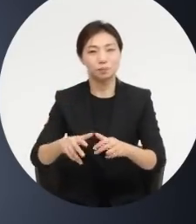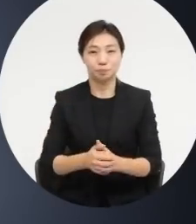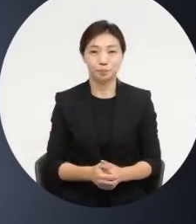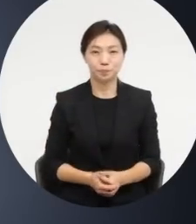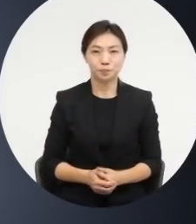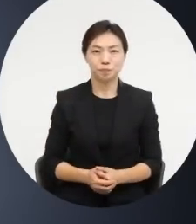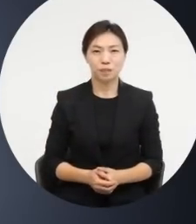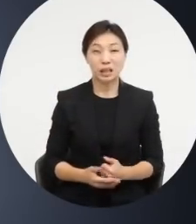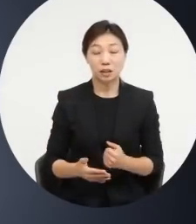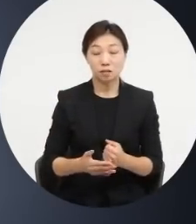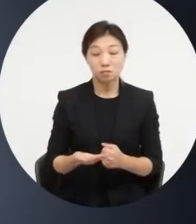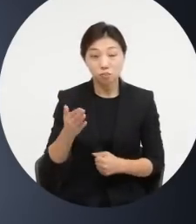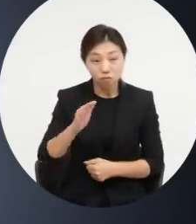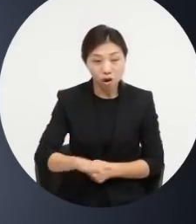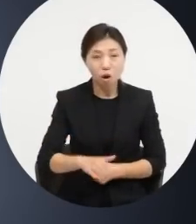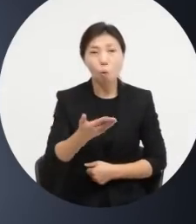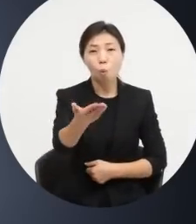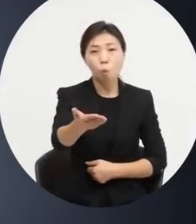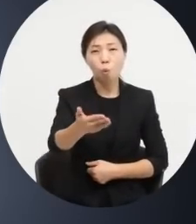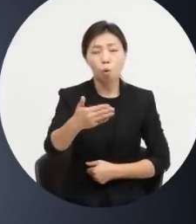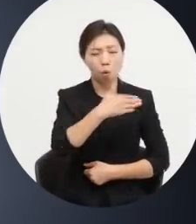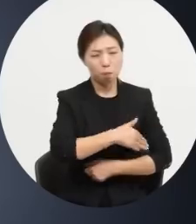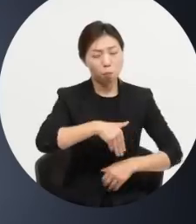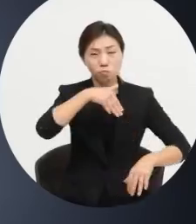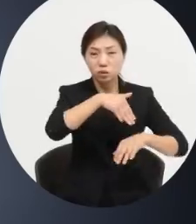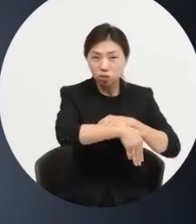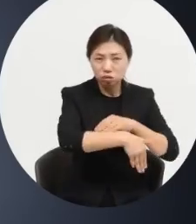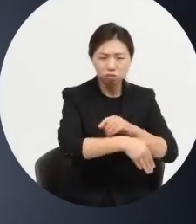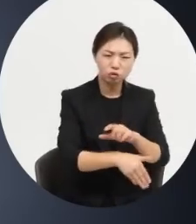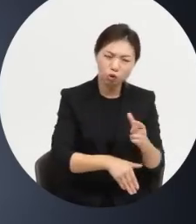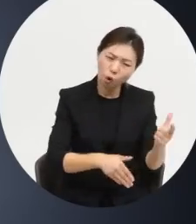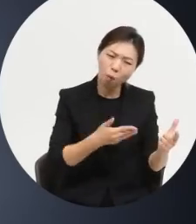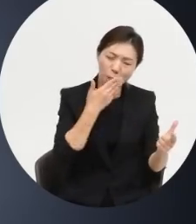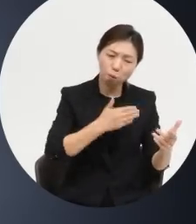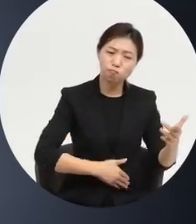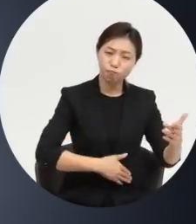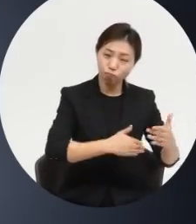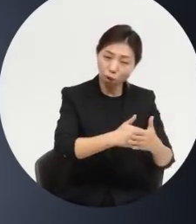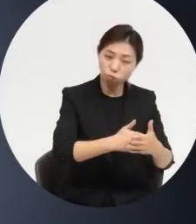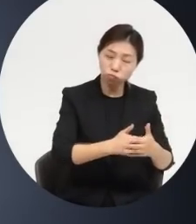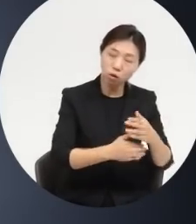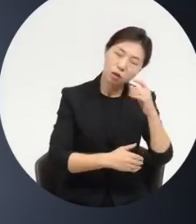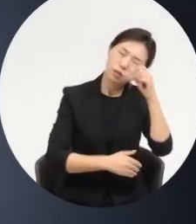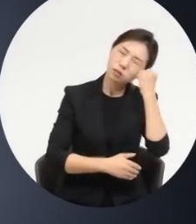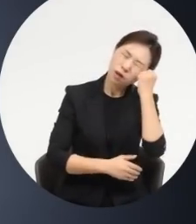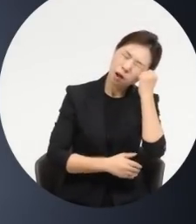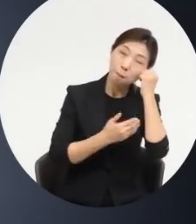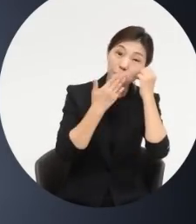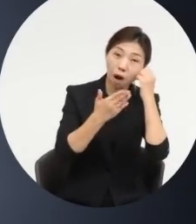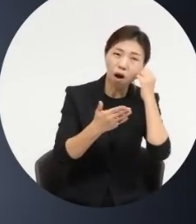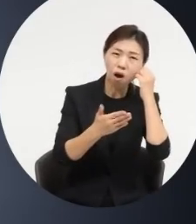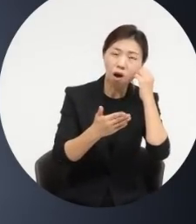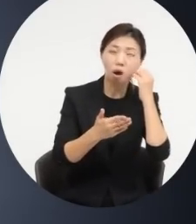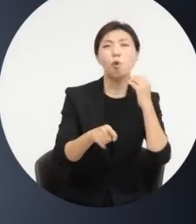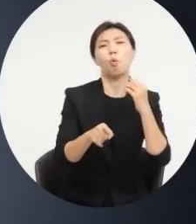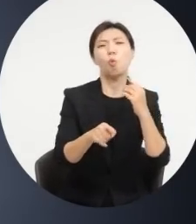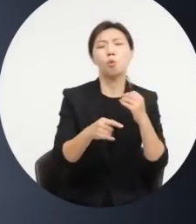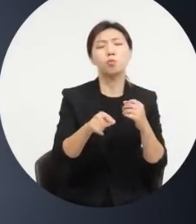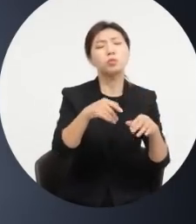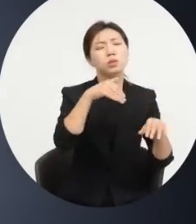그러니까 이제 자기는 체질이 그러면 거기 맞추면 돼요. 내가 보기에 그건 하든 큰 걱정거리가 아니다 싶어요.